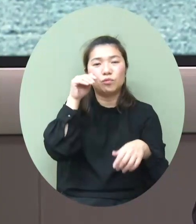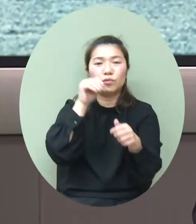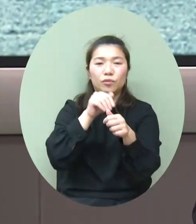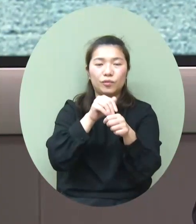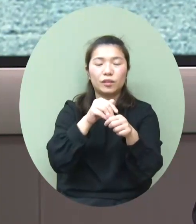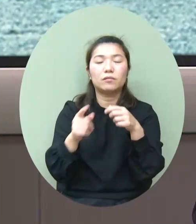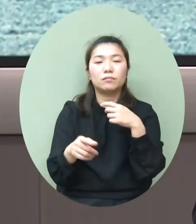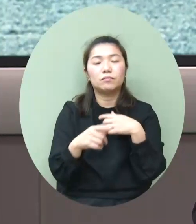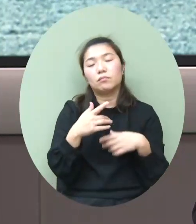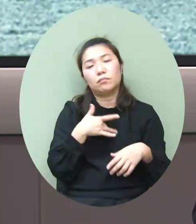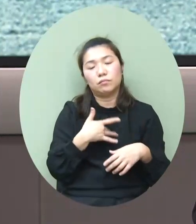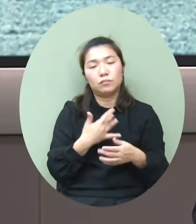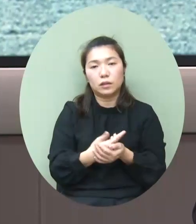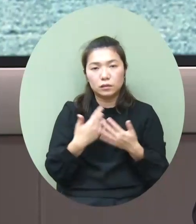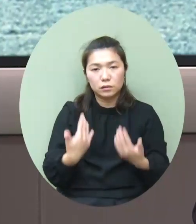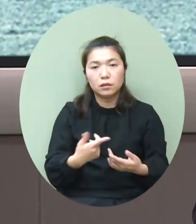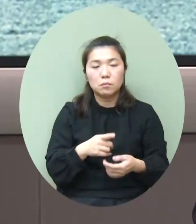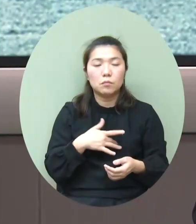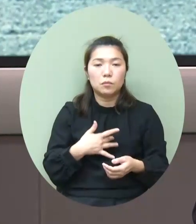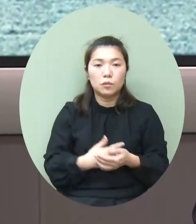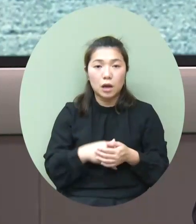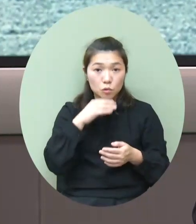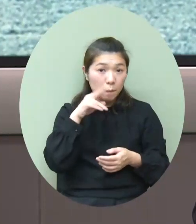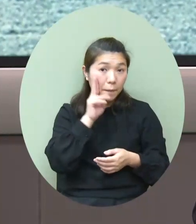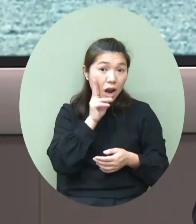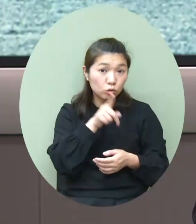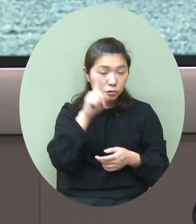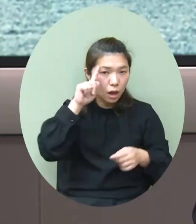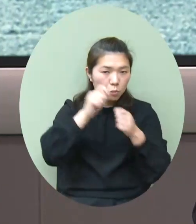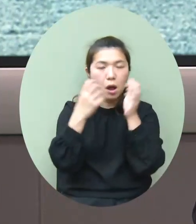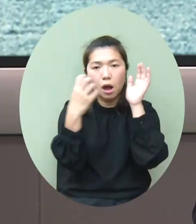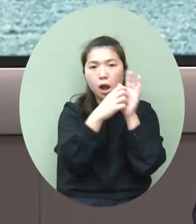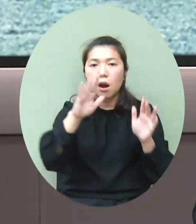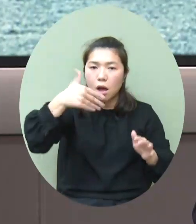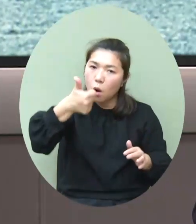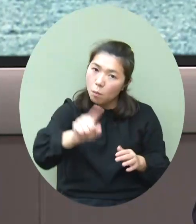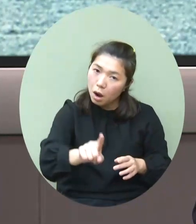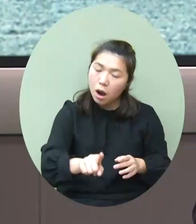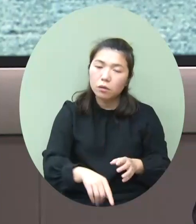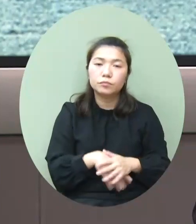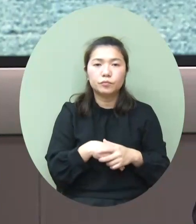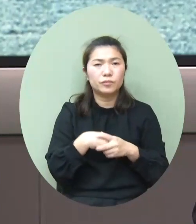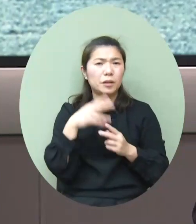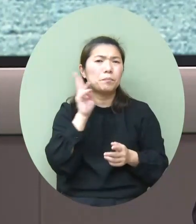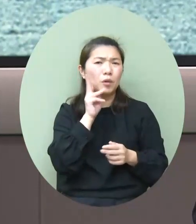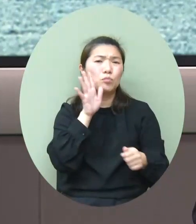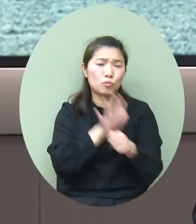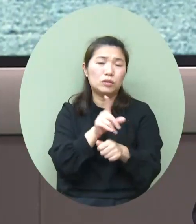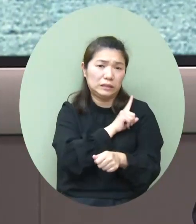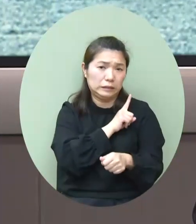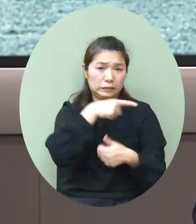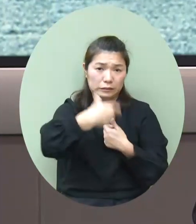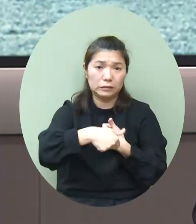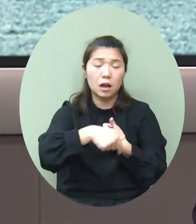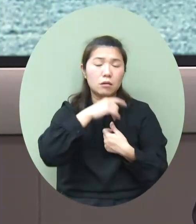出通知的作用其实是不大。习惯使用安心出